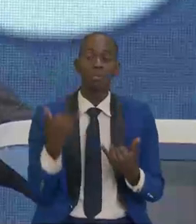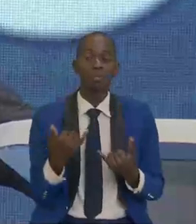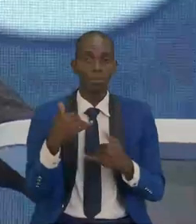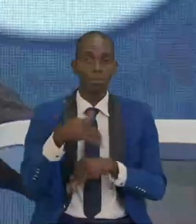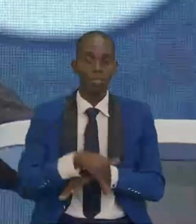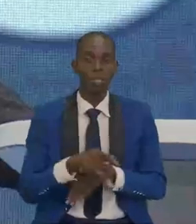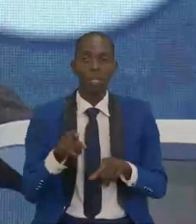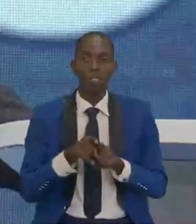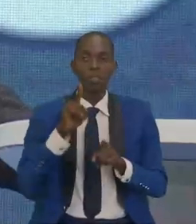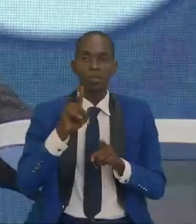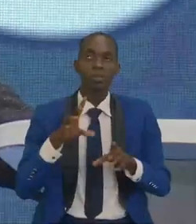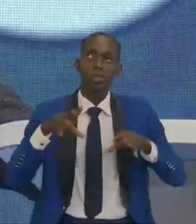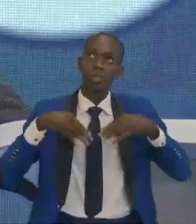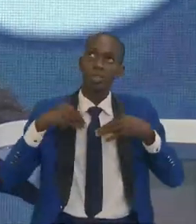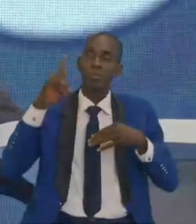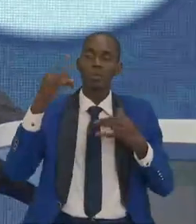Et comme vous le croyez ce soir,